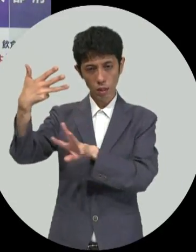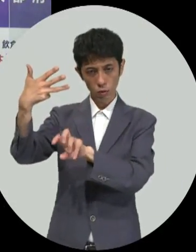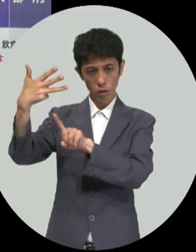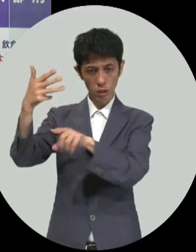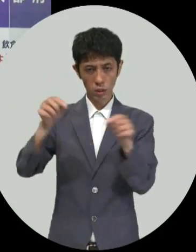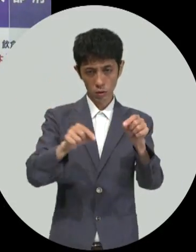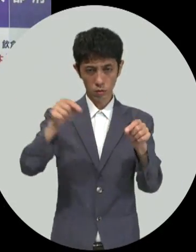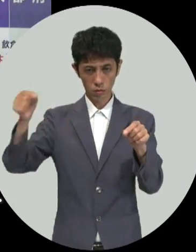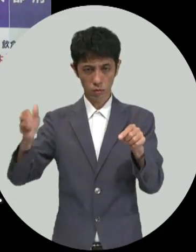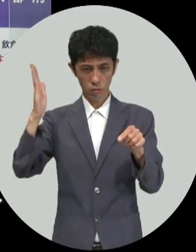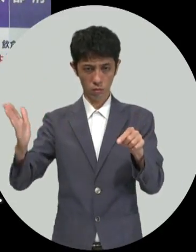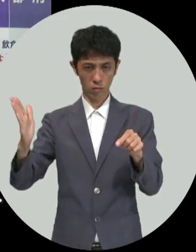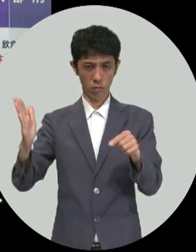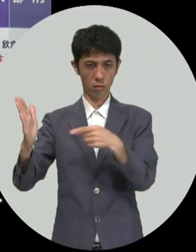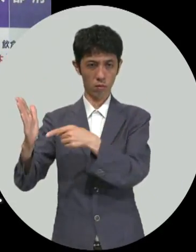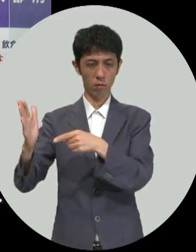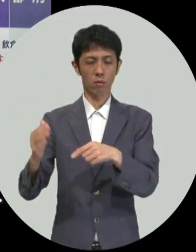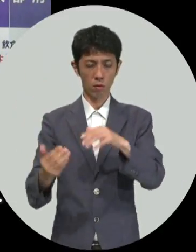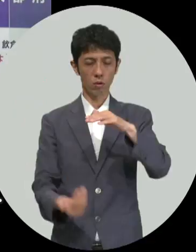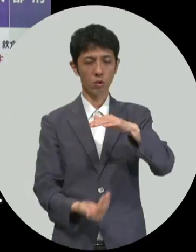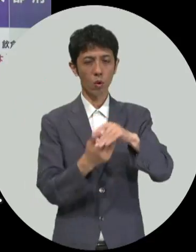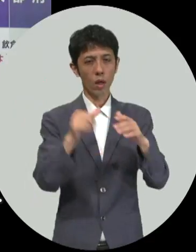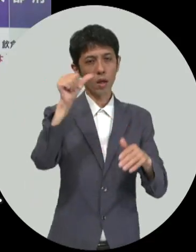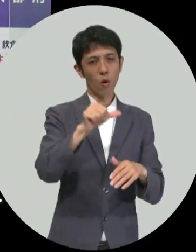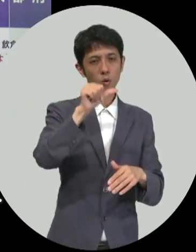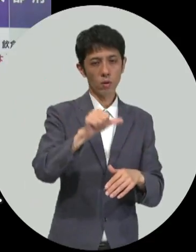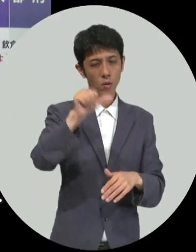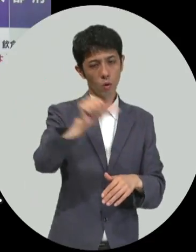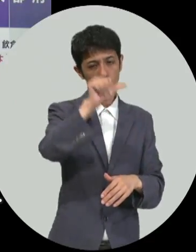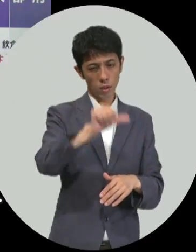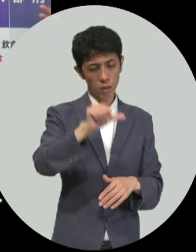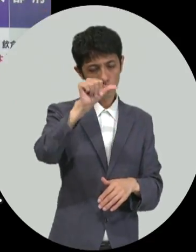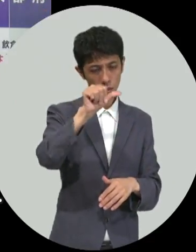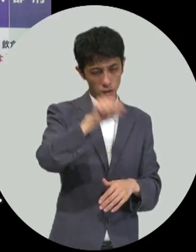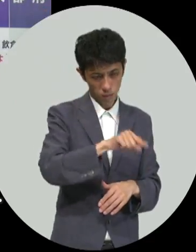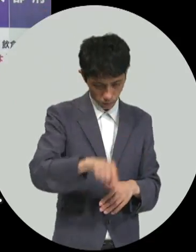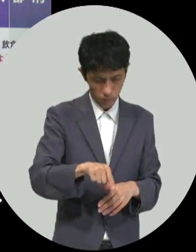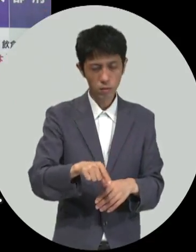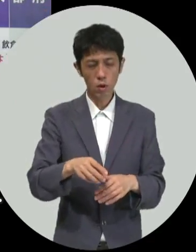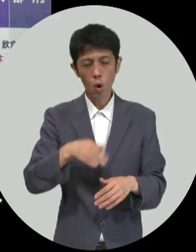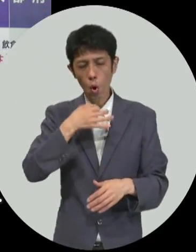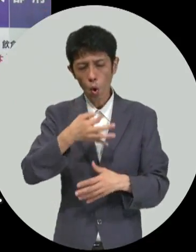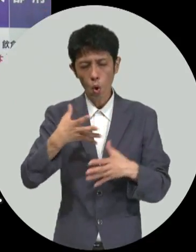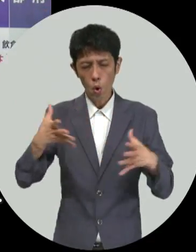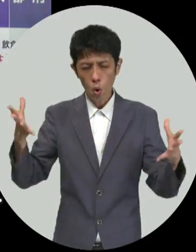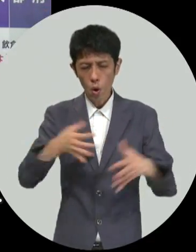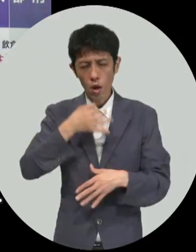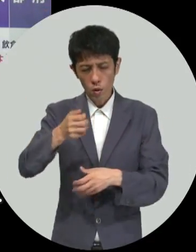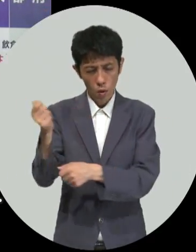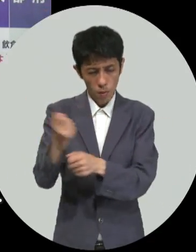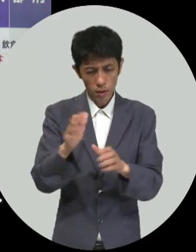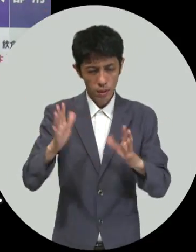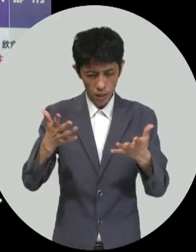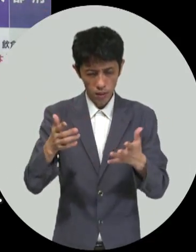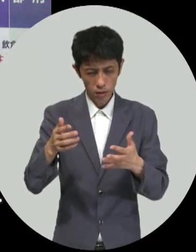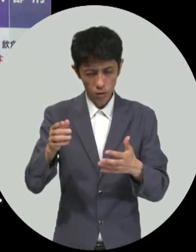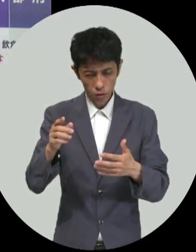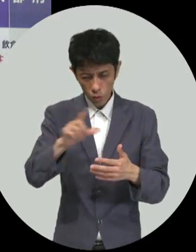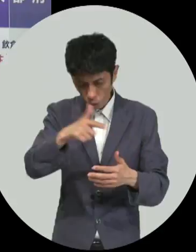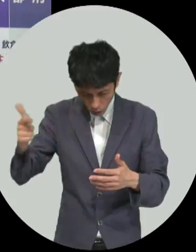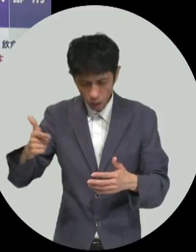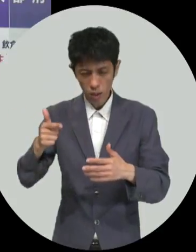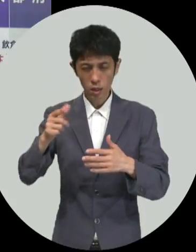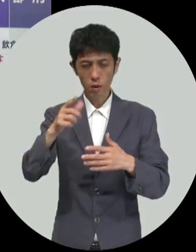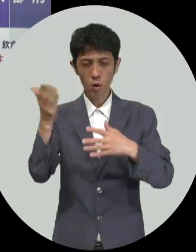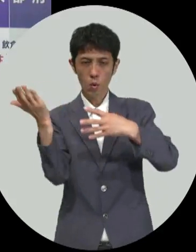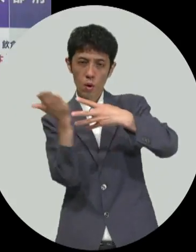せておりまして、上限5000人、大声での感染制限があるなしで、パーセンテージを分けております。そ